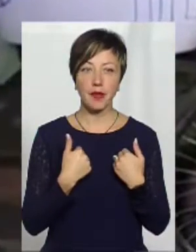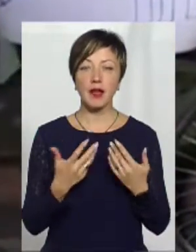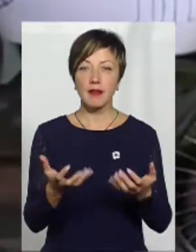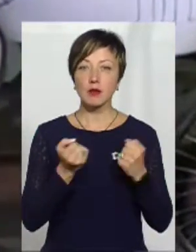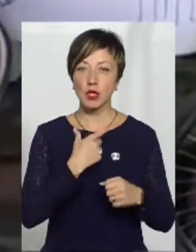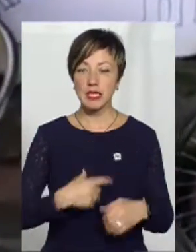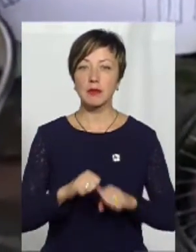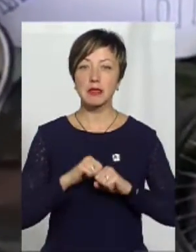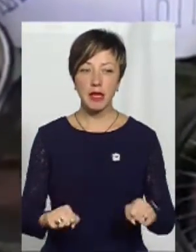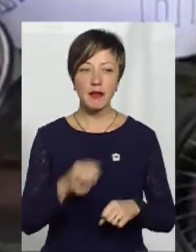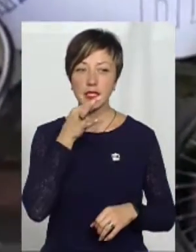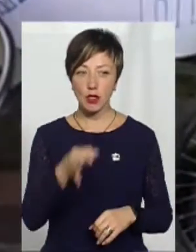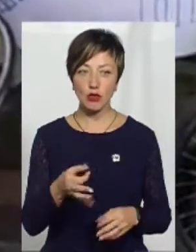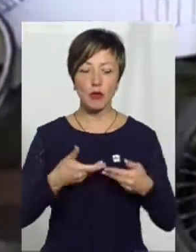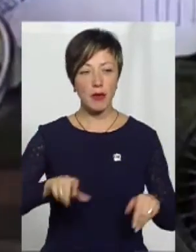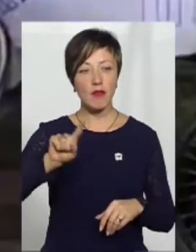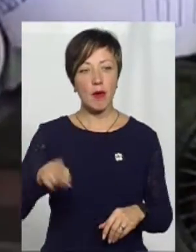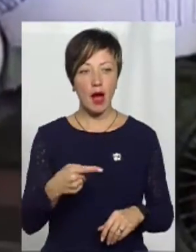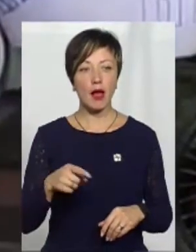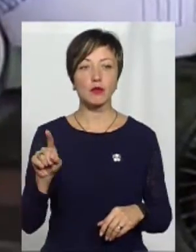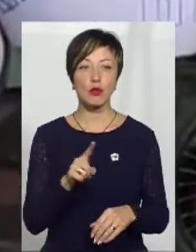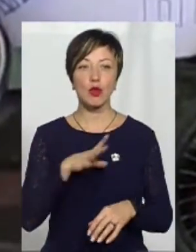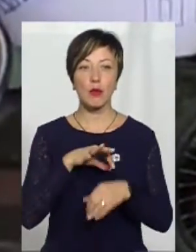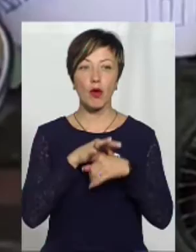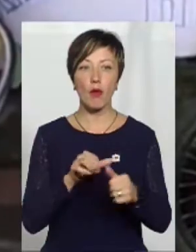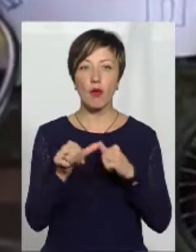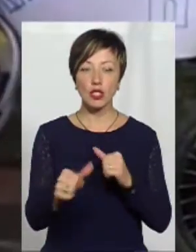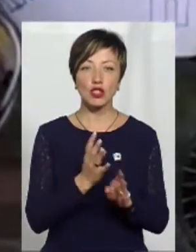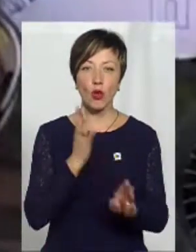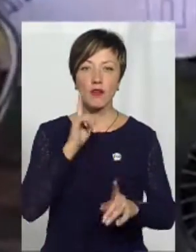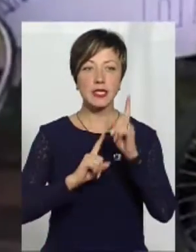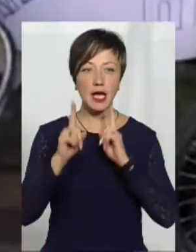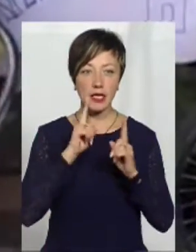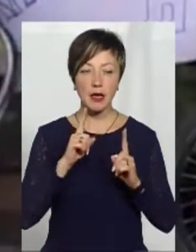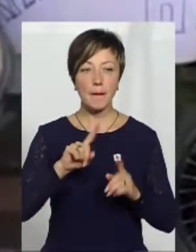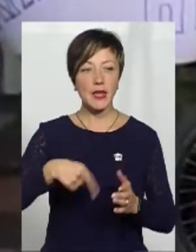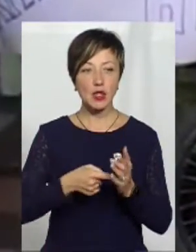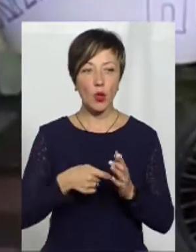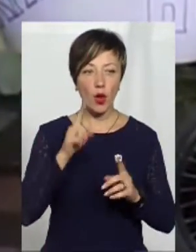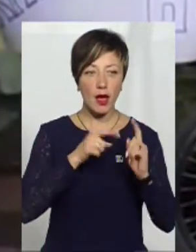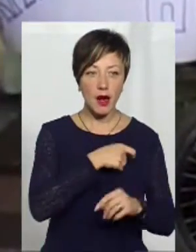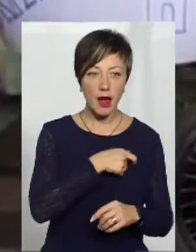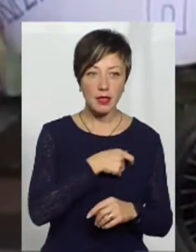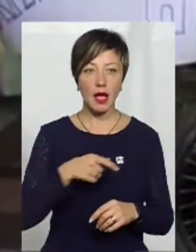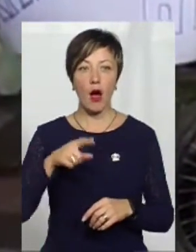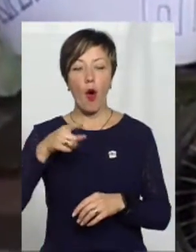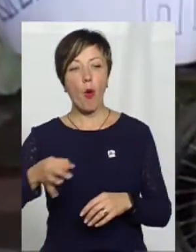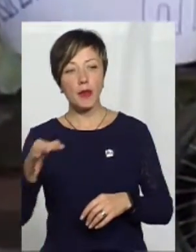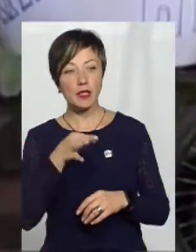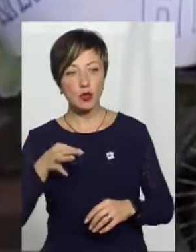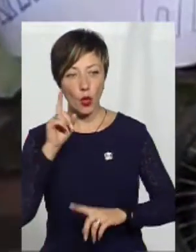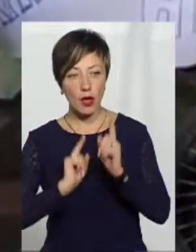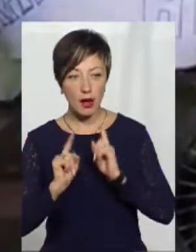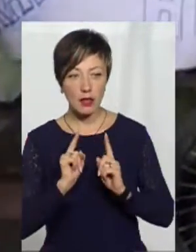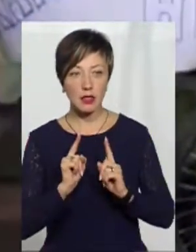себе сміливість і скажу, що ми вимагаємо, щоб були проведені позачергові сесії Хмельницької міської ради, Хмельницької обласної